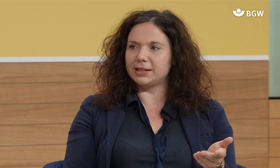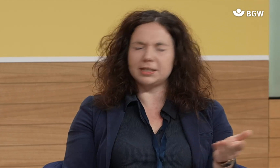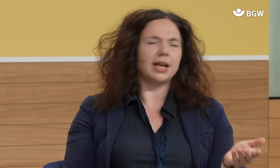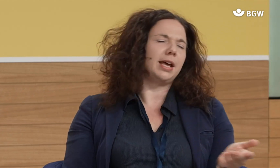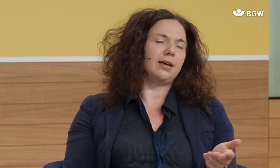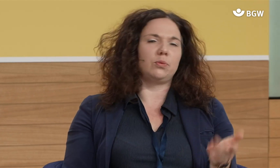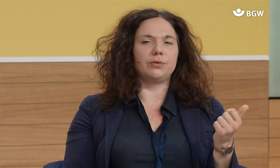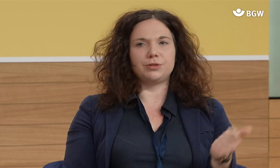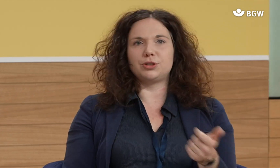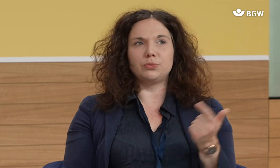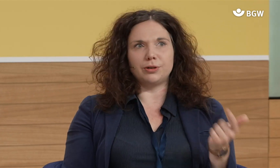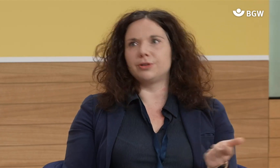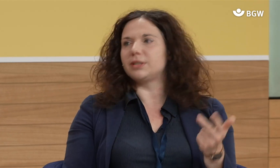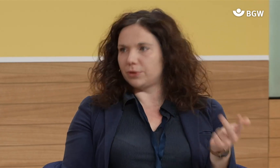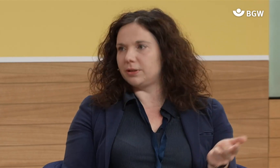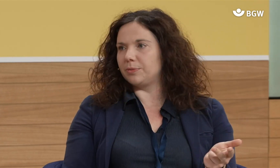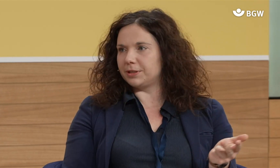wirklich ihren Berufsstand